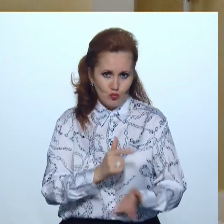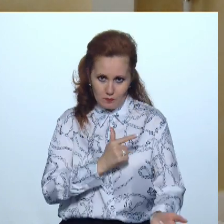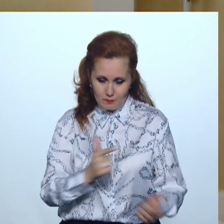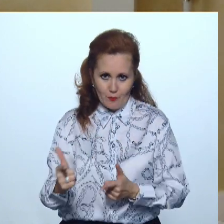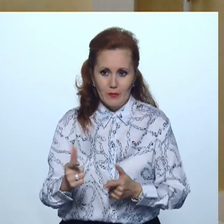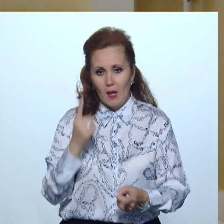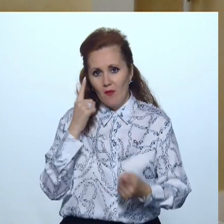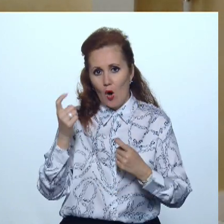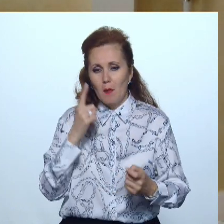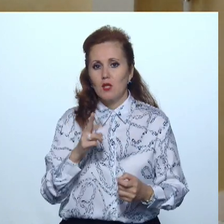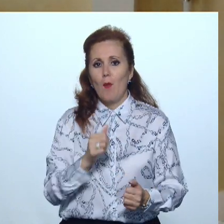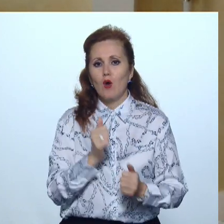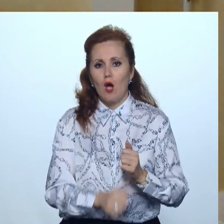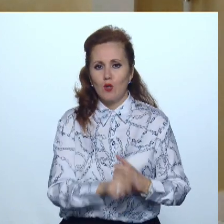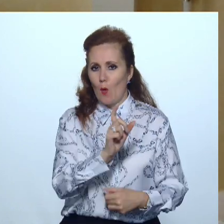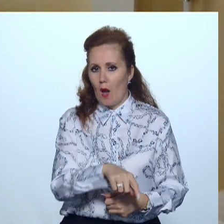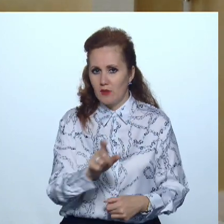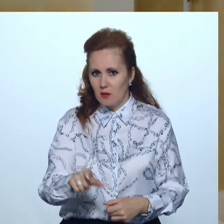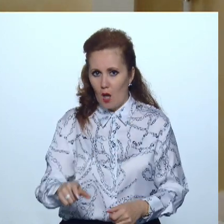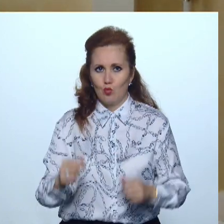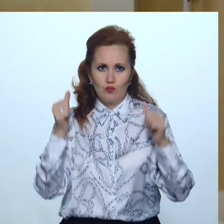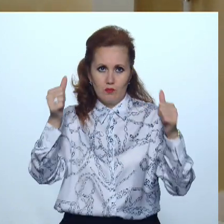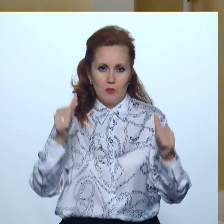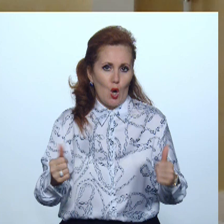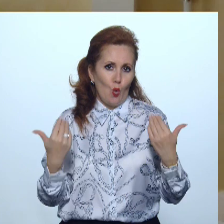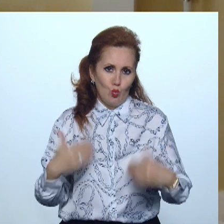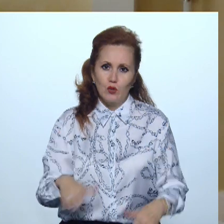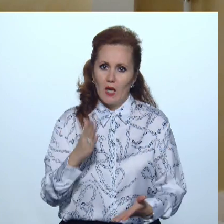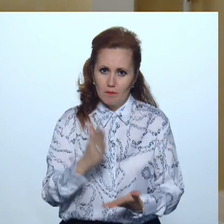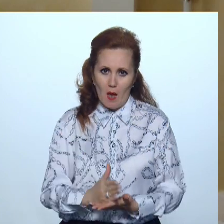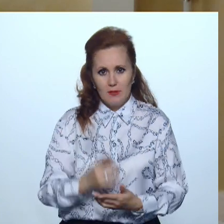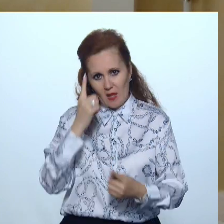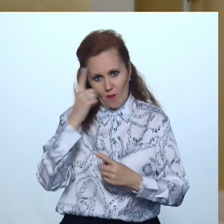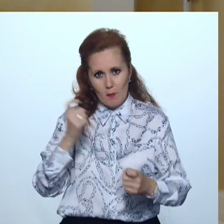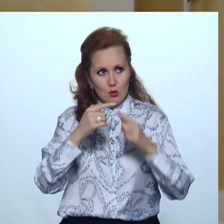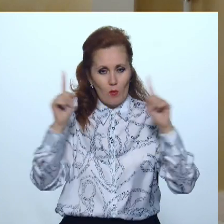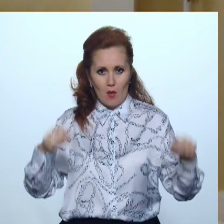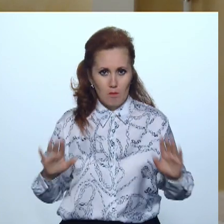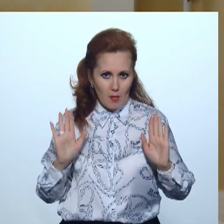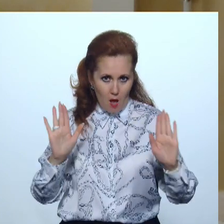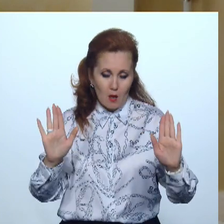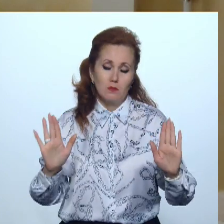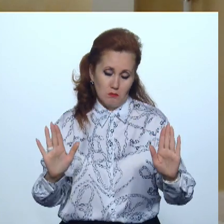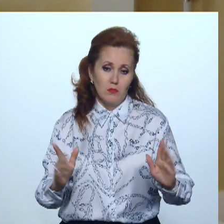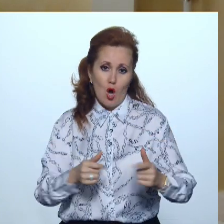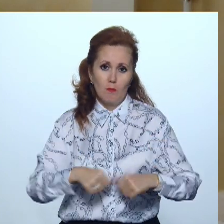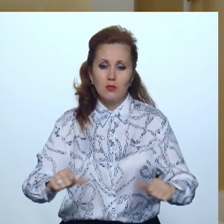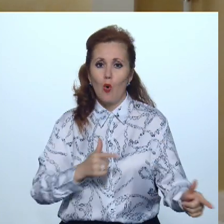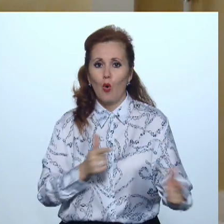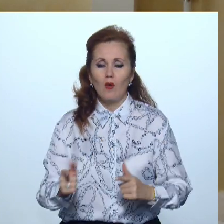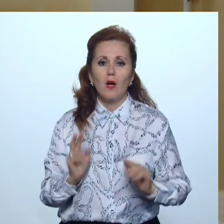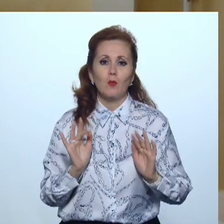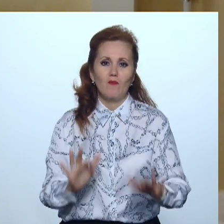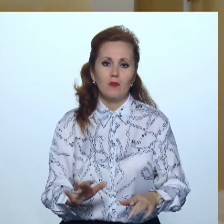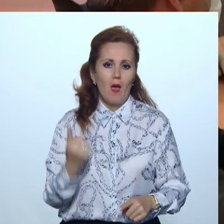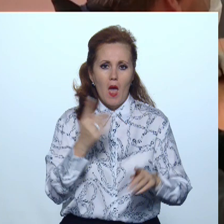по каждому кандидату, она имеется, плакаты информационные, то есть комиссии готовы к проведению